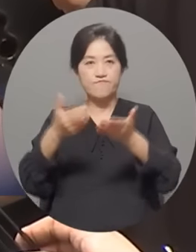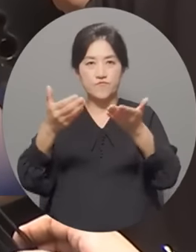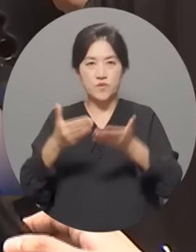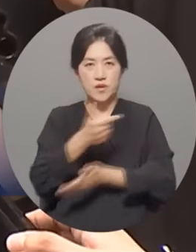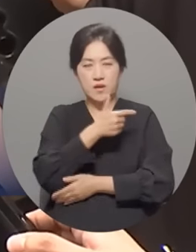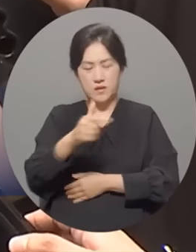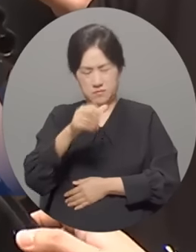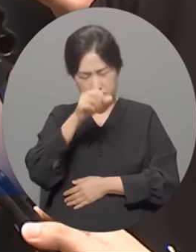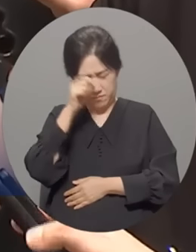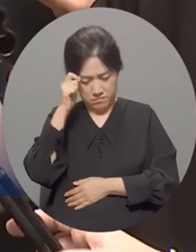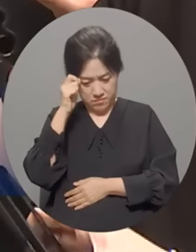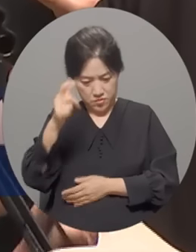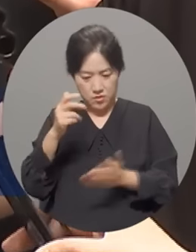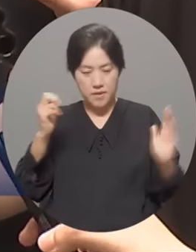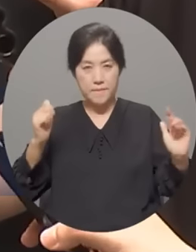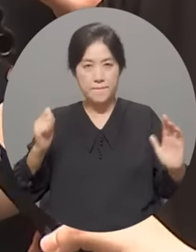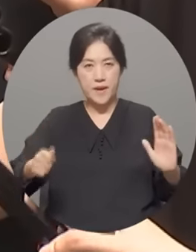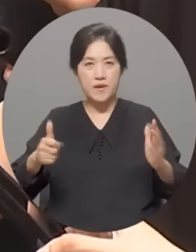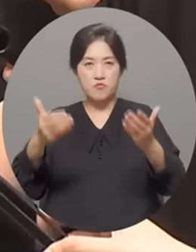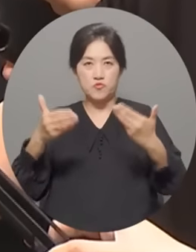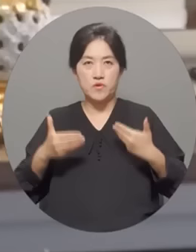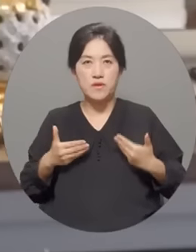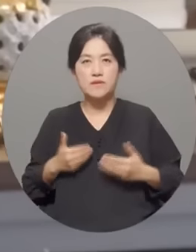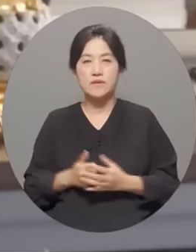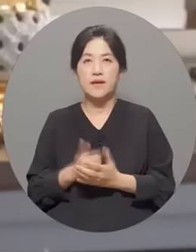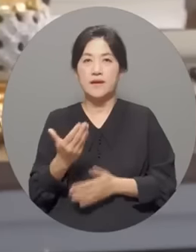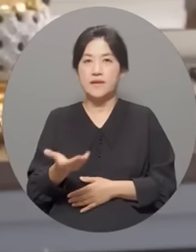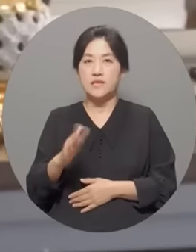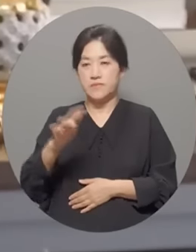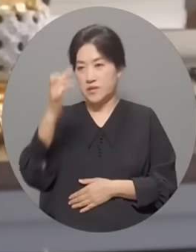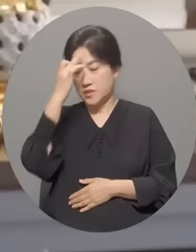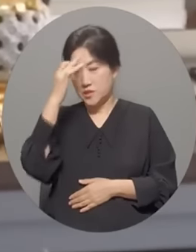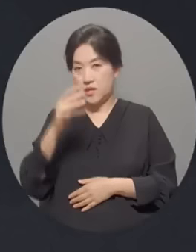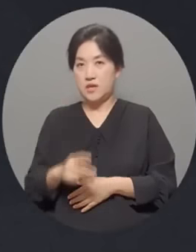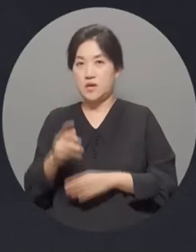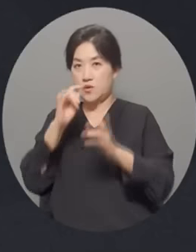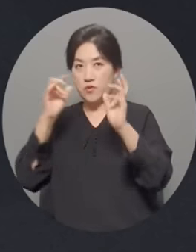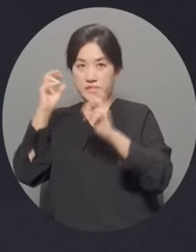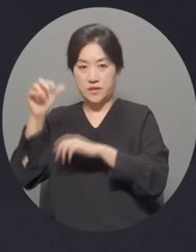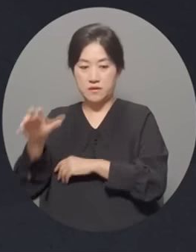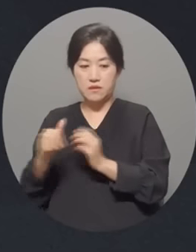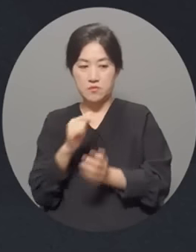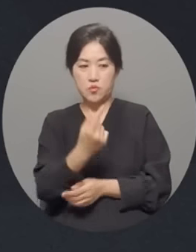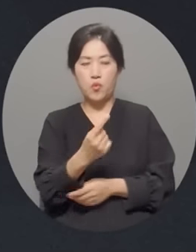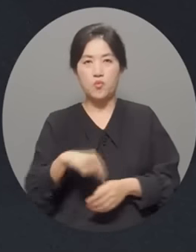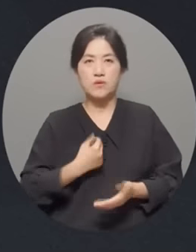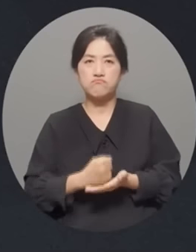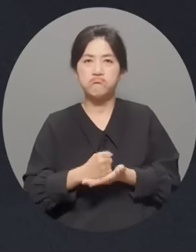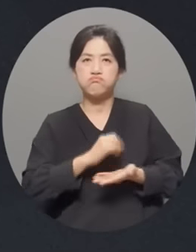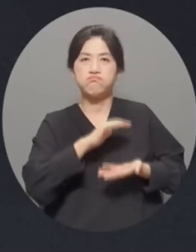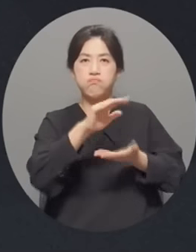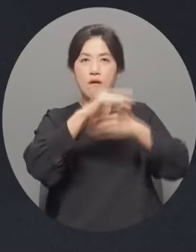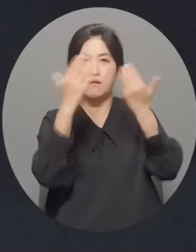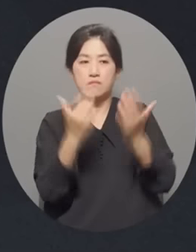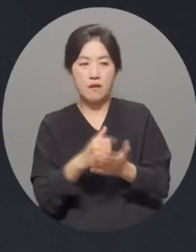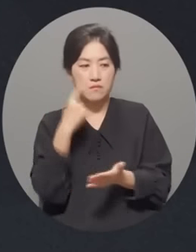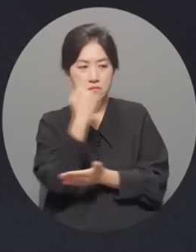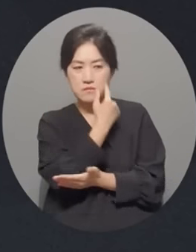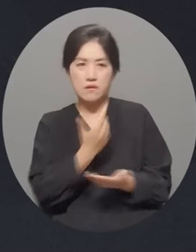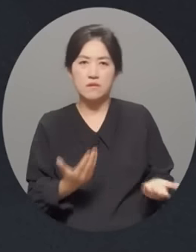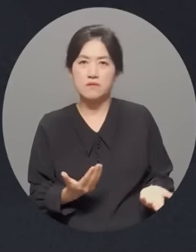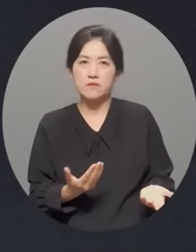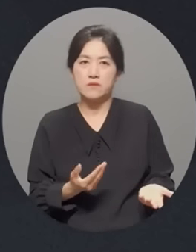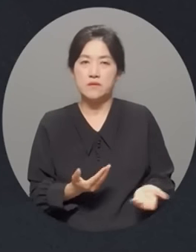아주 훌륭한 판결이라고 하지만 최태원 회장측은 관장의 일방적 주장이 하나도 제대로 입증되지